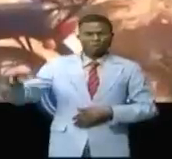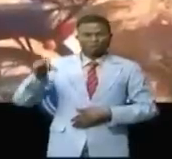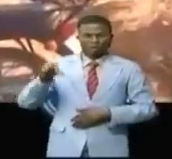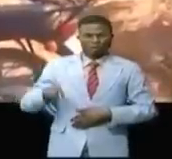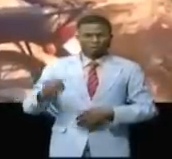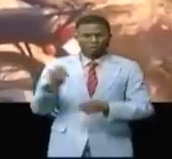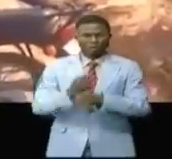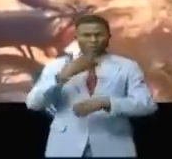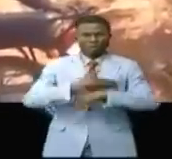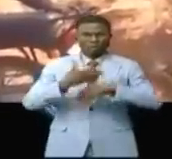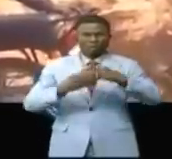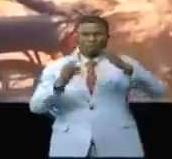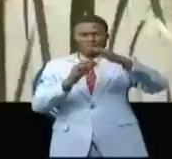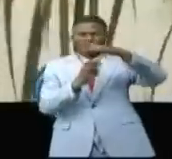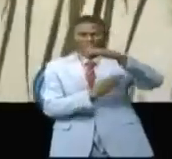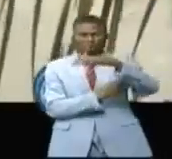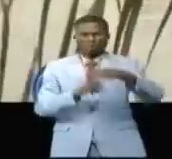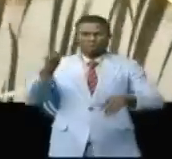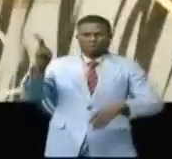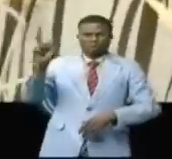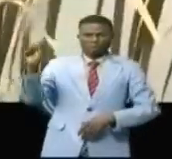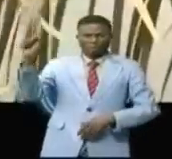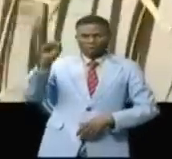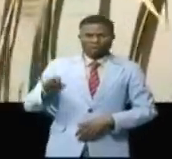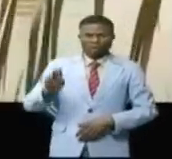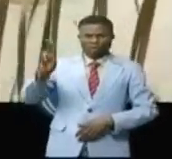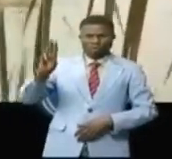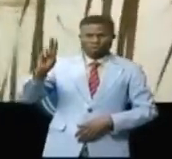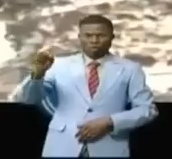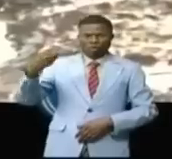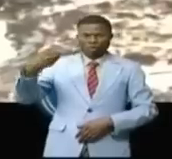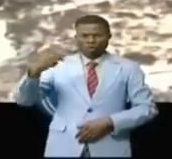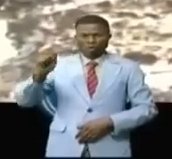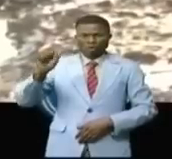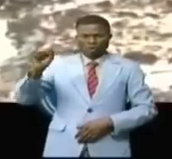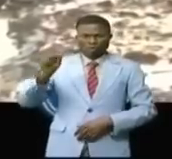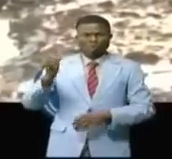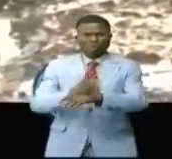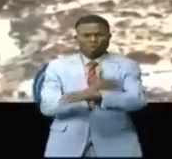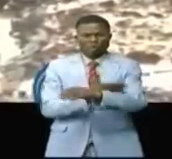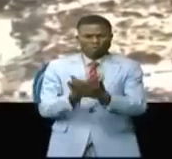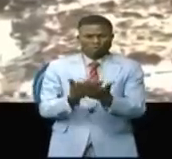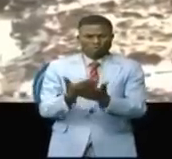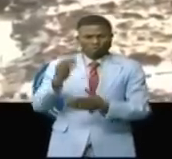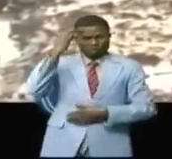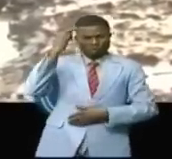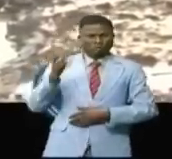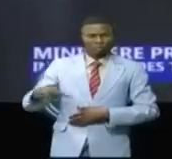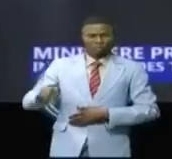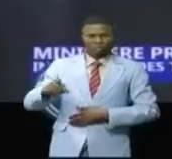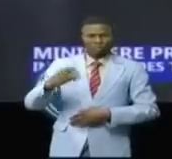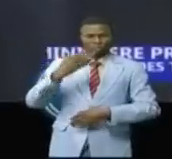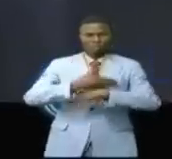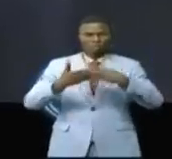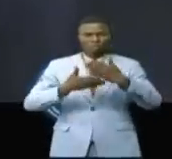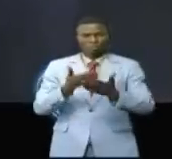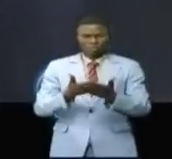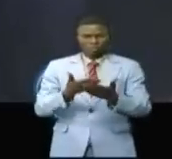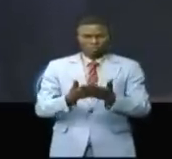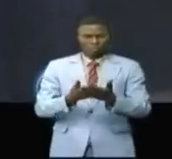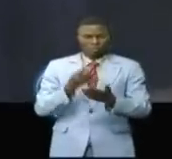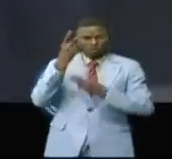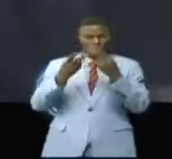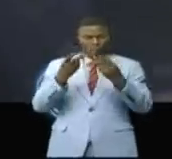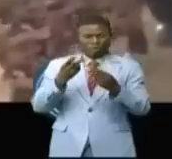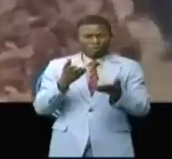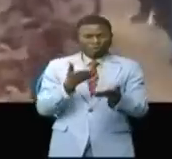construction du pont cassions d'amis sur leurs vieilles kafubu ont pris une vitesse de croisière le ministre provincial des infrastructures effectué une visite d'inspection